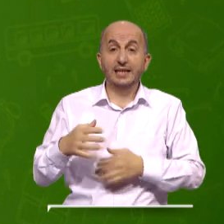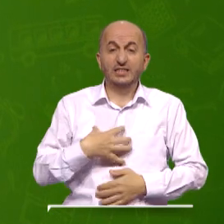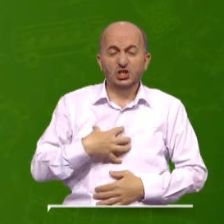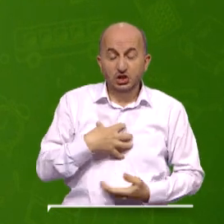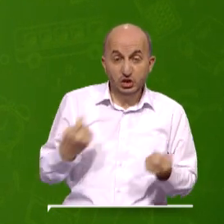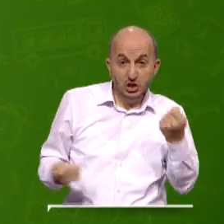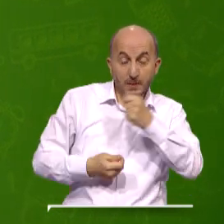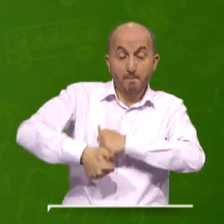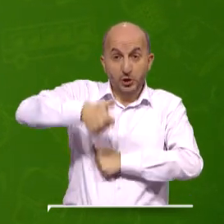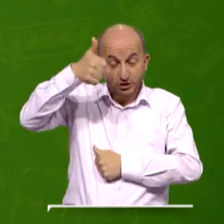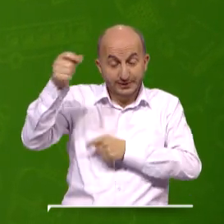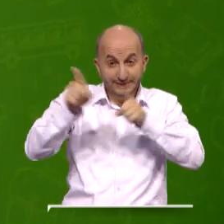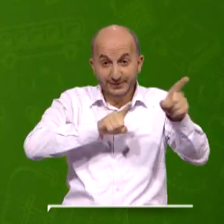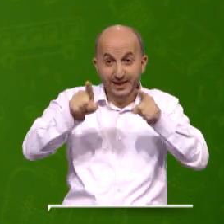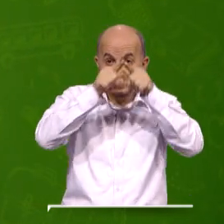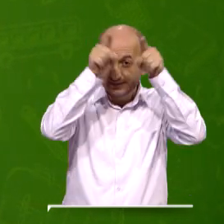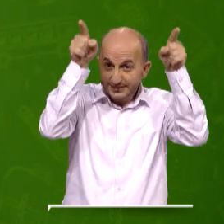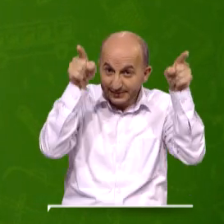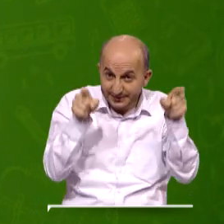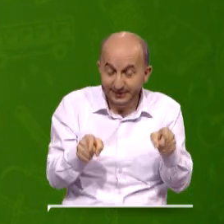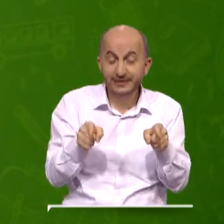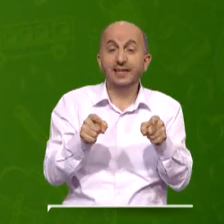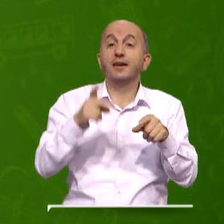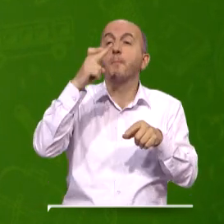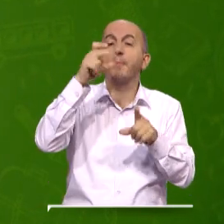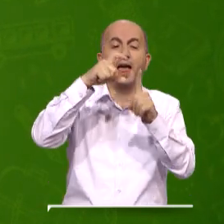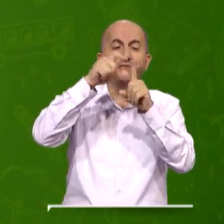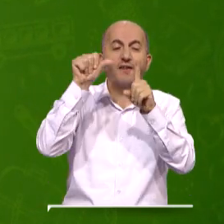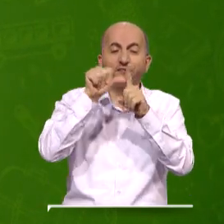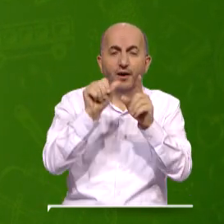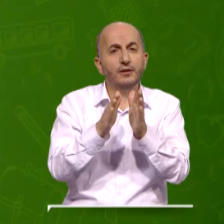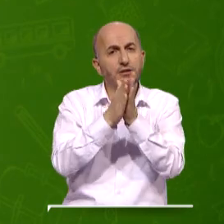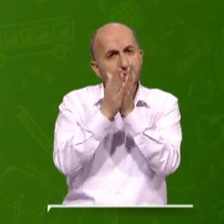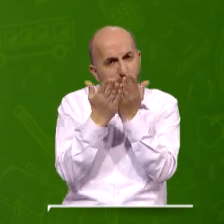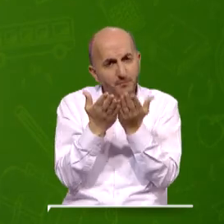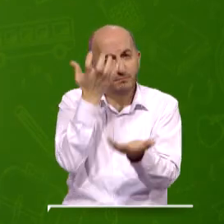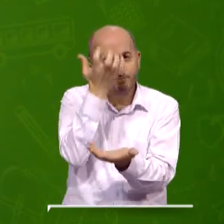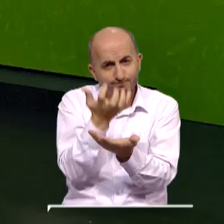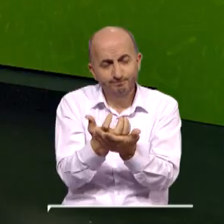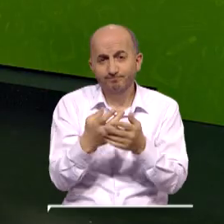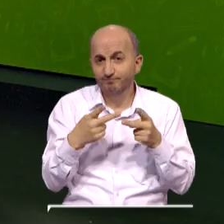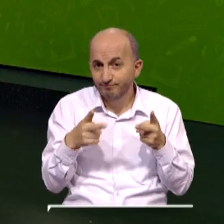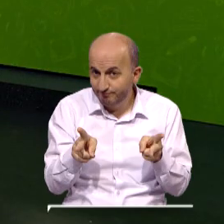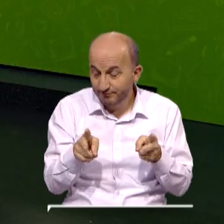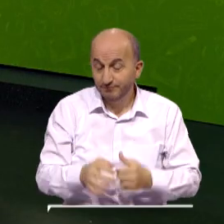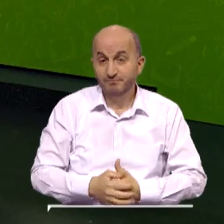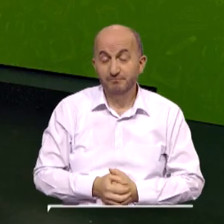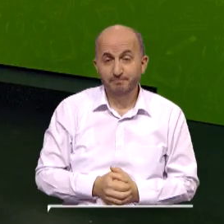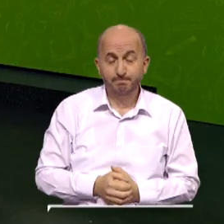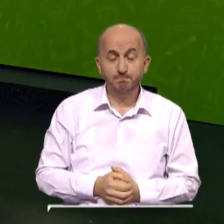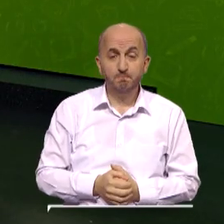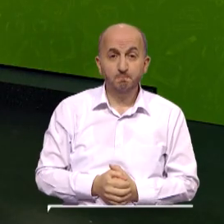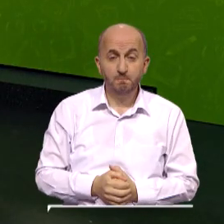diğer işleri başkanlığımızın internet sitesinden PDF olarak kitaplara görüş ile bilecektir